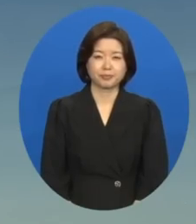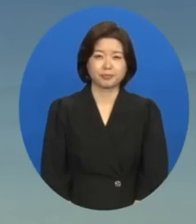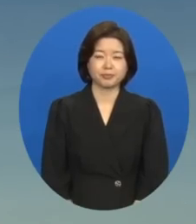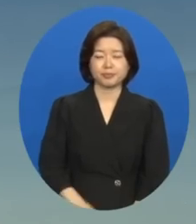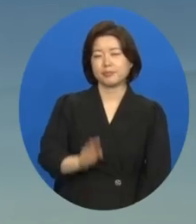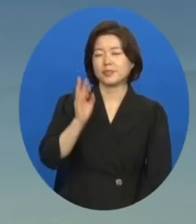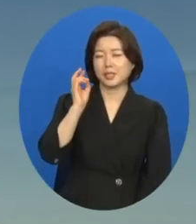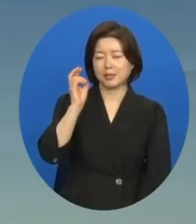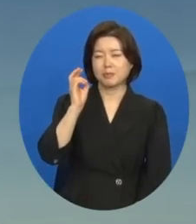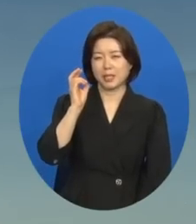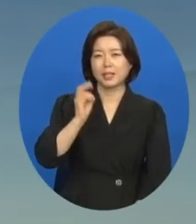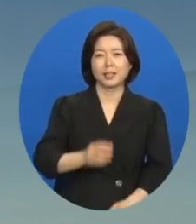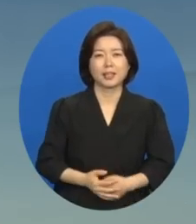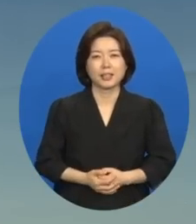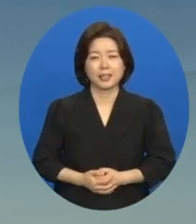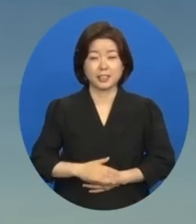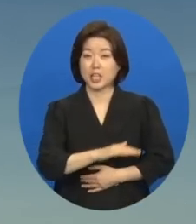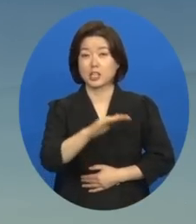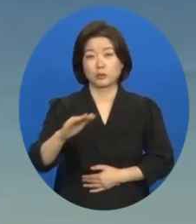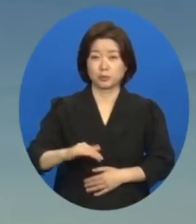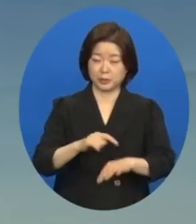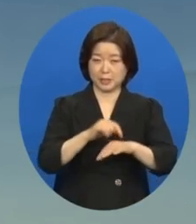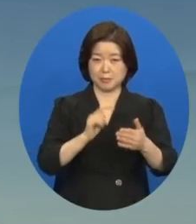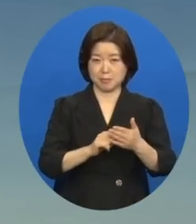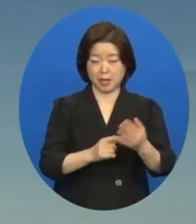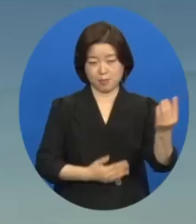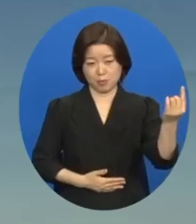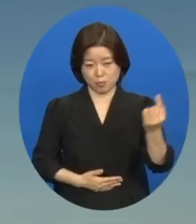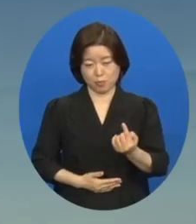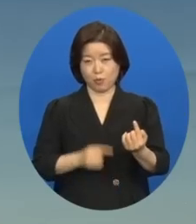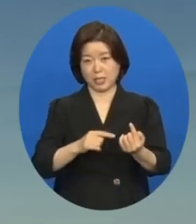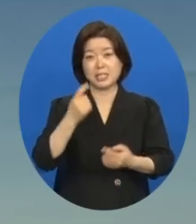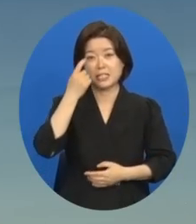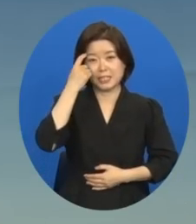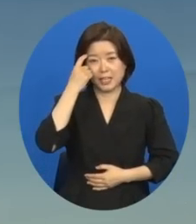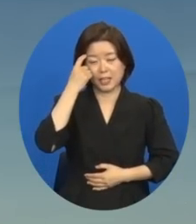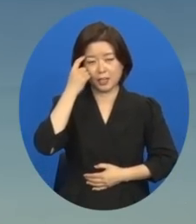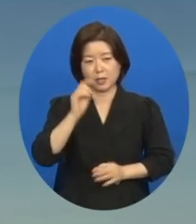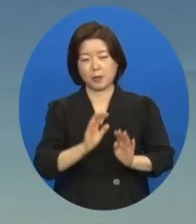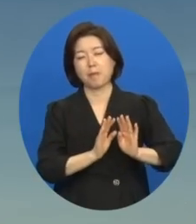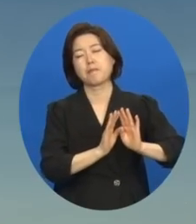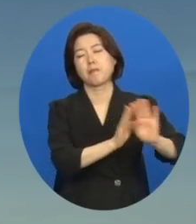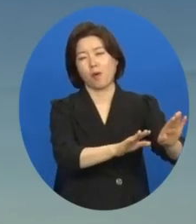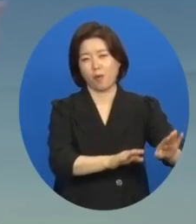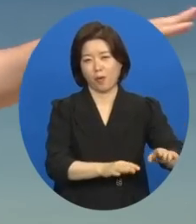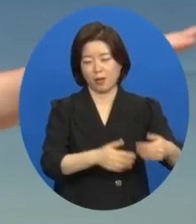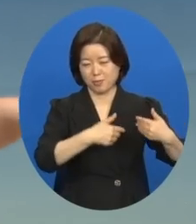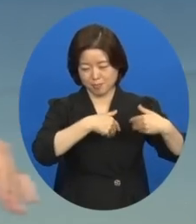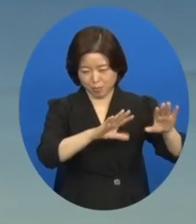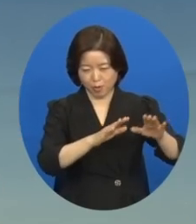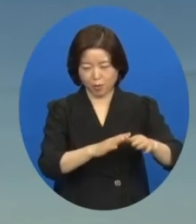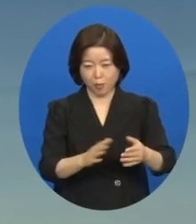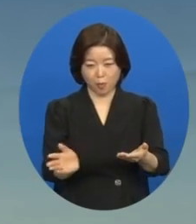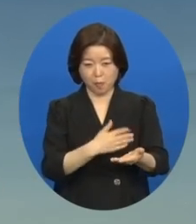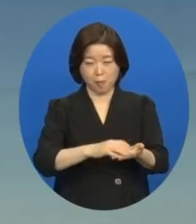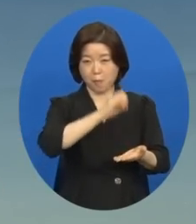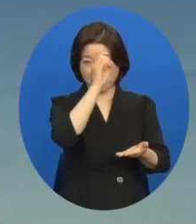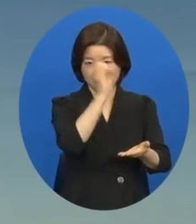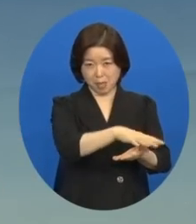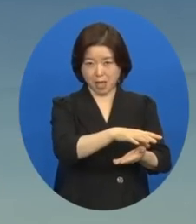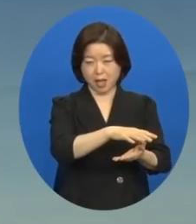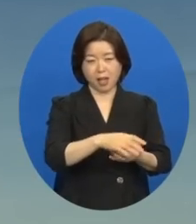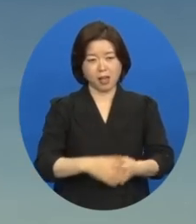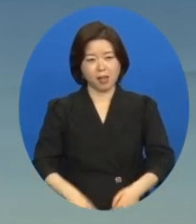아마도 우리의 마음에 찾아오는 이런 생각들은요, 우리가 멀리하고 떨쳐버리고 비우려고 한다고